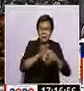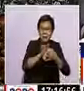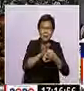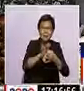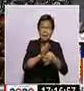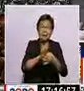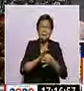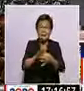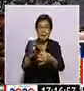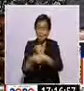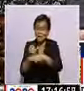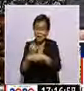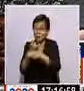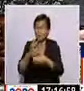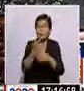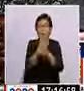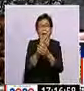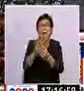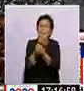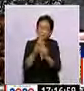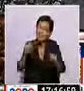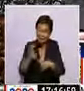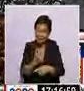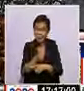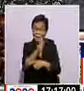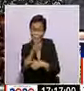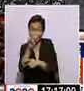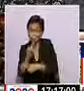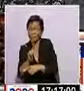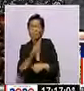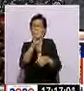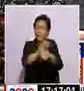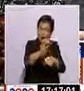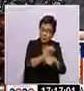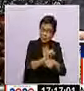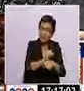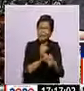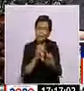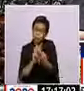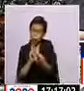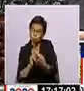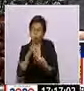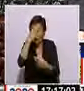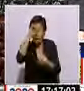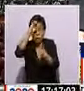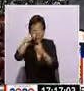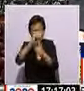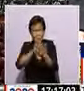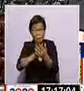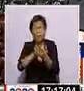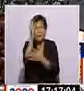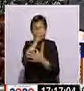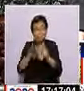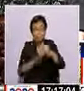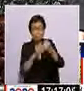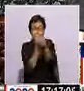bekerjasama dengan industri untuk menyediakan latihan TVET dengan pekerjaan yang bersesuaian. Bagi tujuan ini, kerajaan